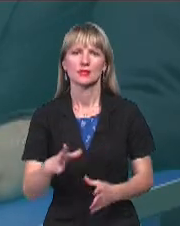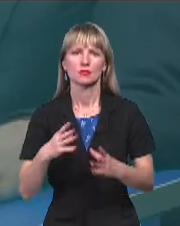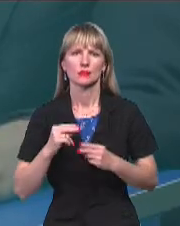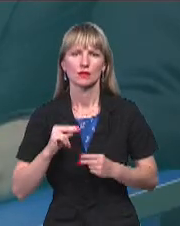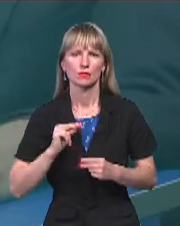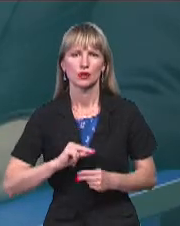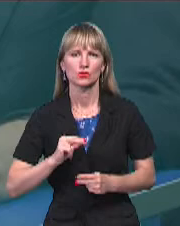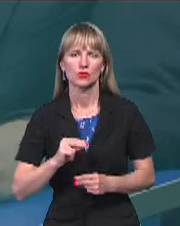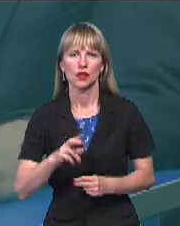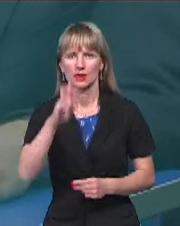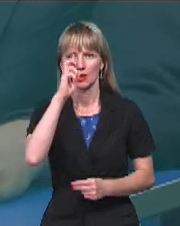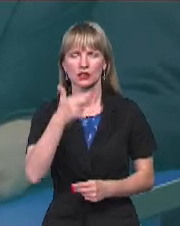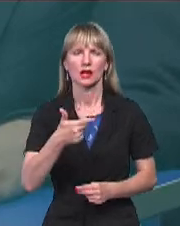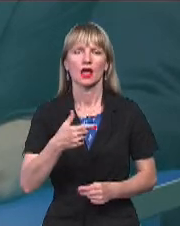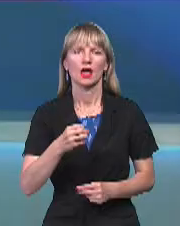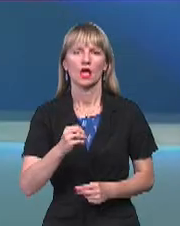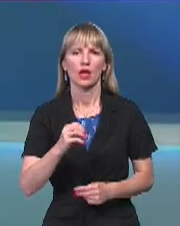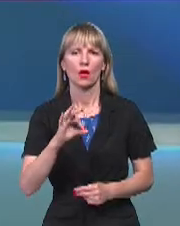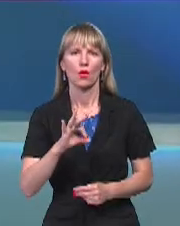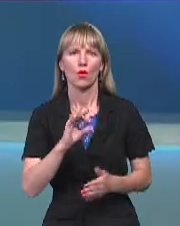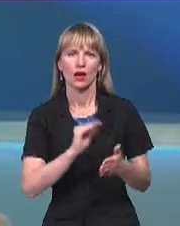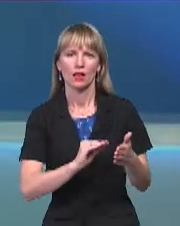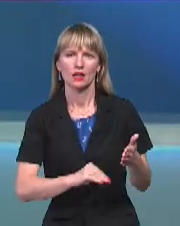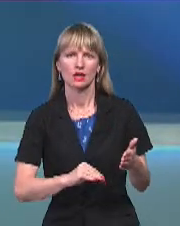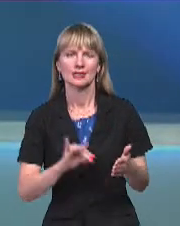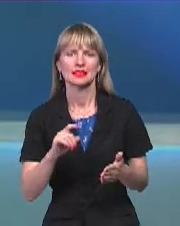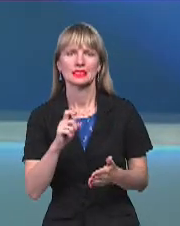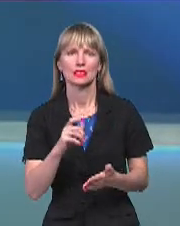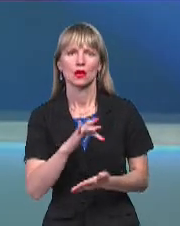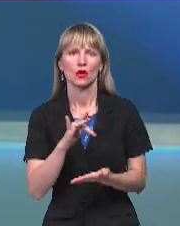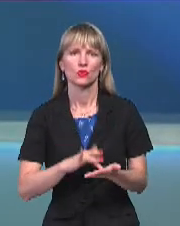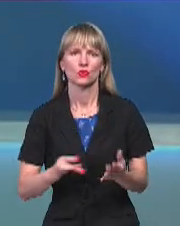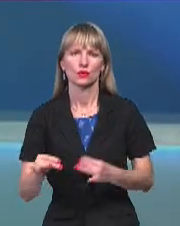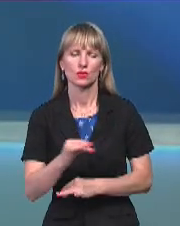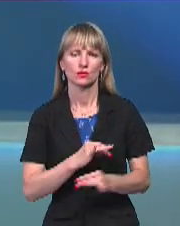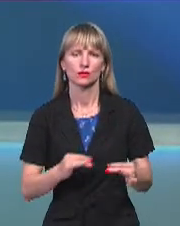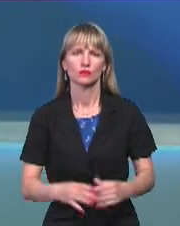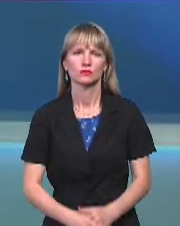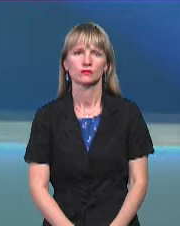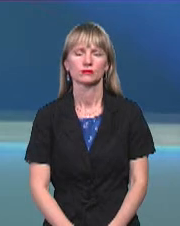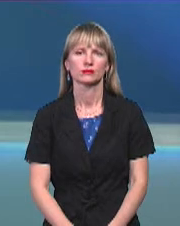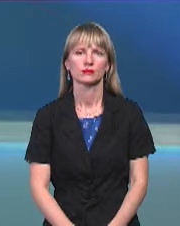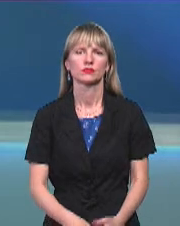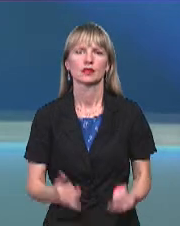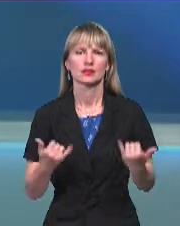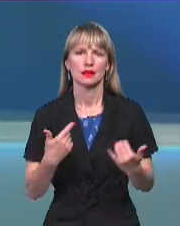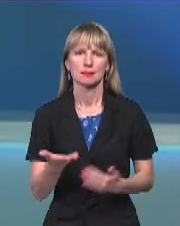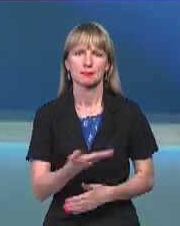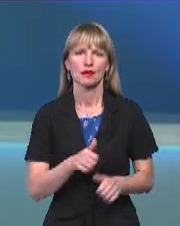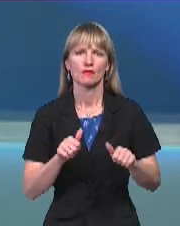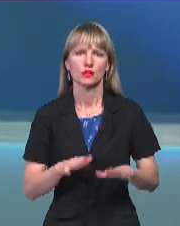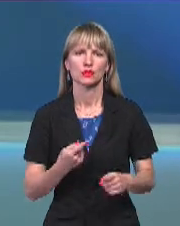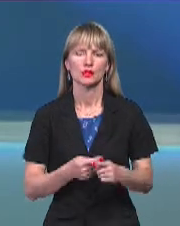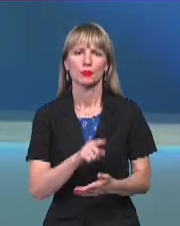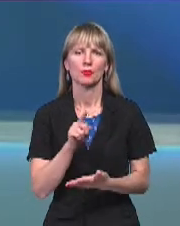неспівпрацьованість Держгеокадастру з міською радою. Наразі ми вирішили це